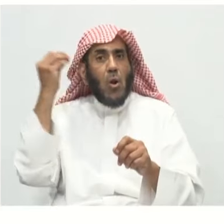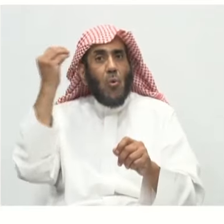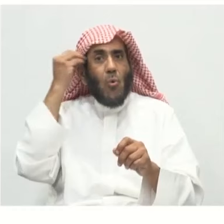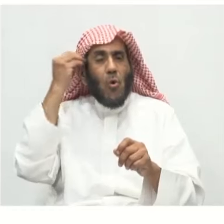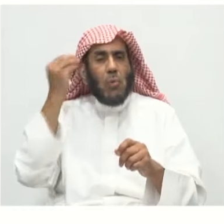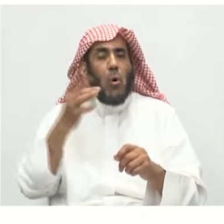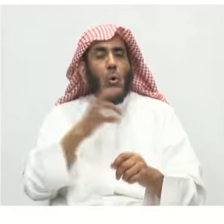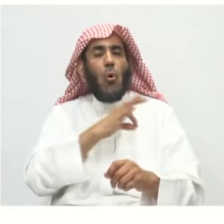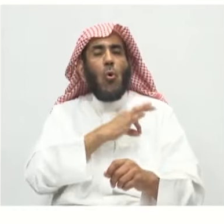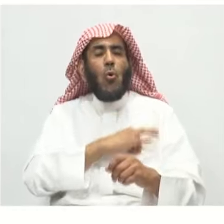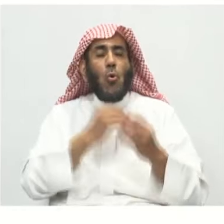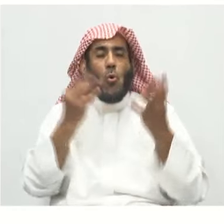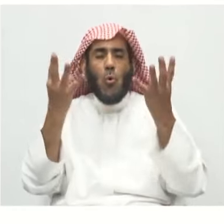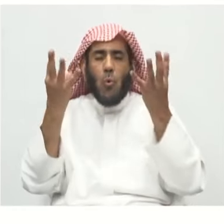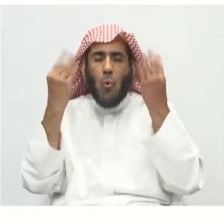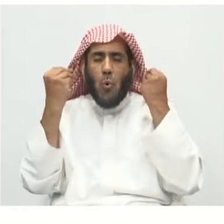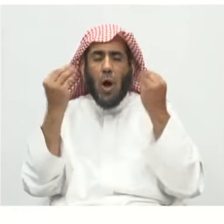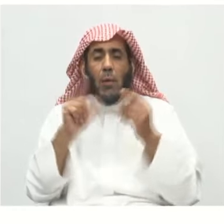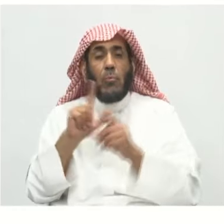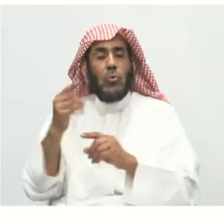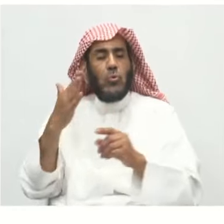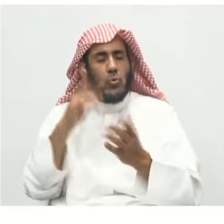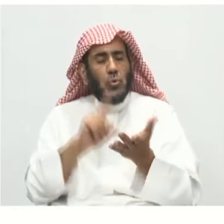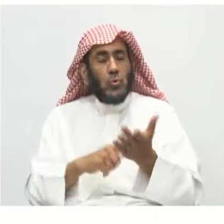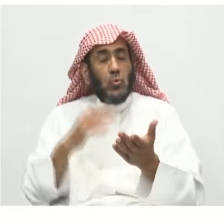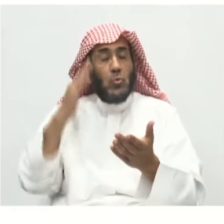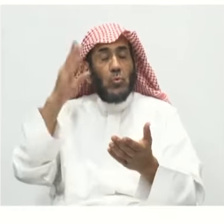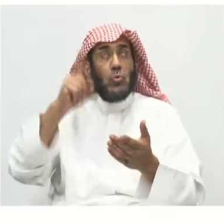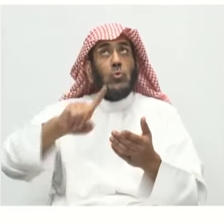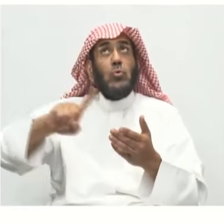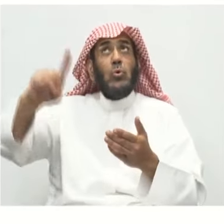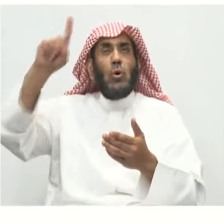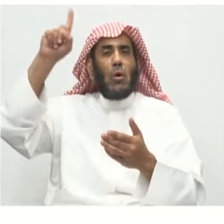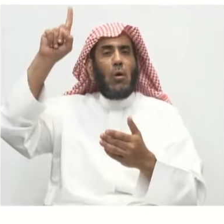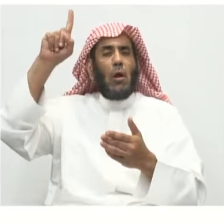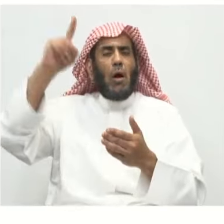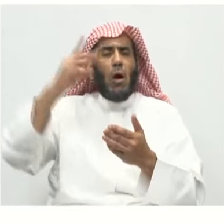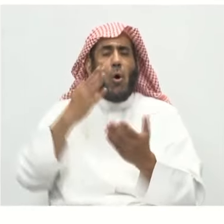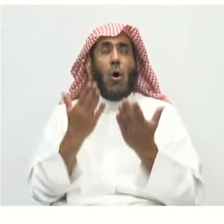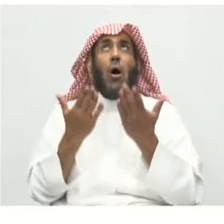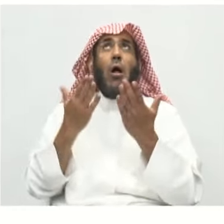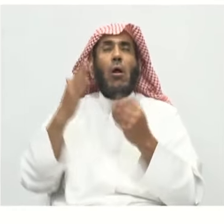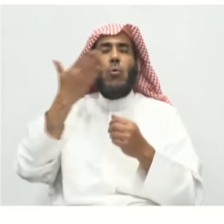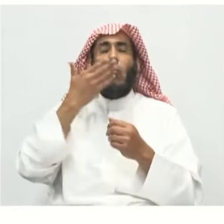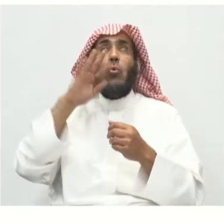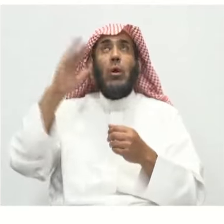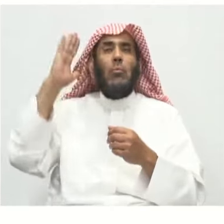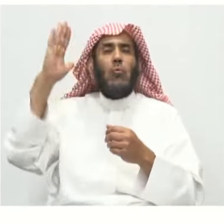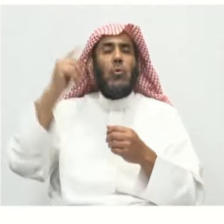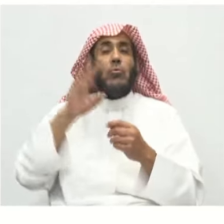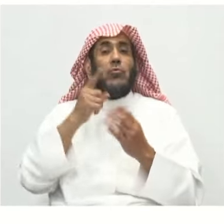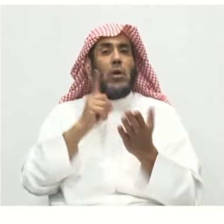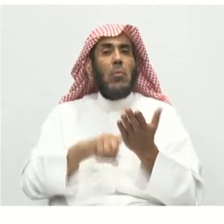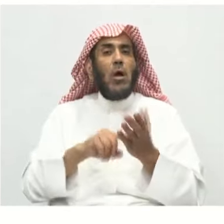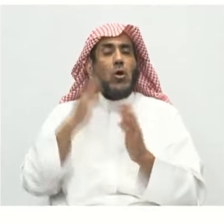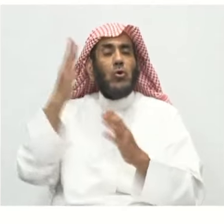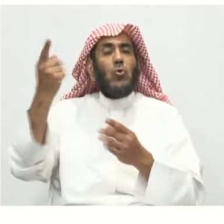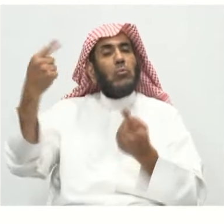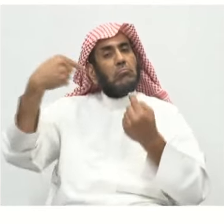حكيما انشكر لله ومقصود ب ان هذه الحكمه من الله عز وجل والله سبحان يامره بالشكر على هذه الحكمه ومن يشكر فانما يشكر